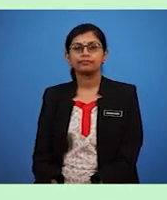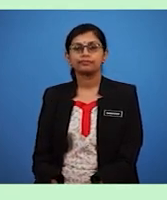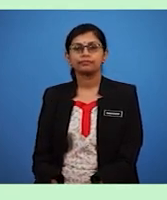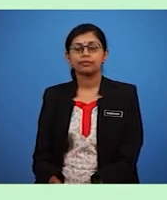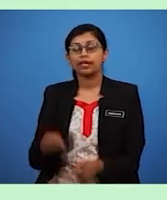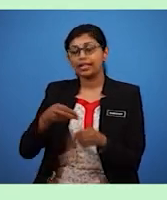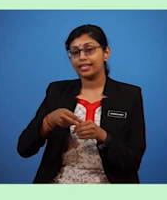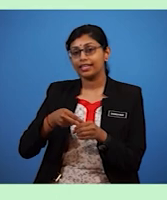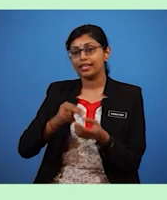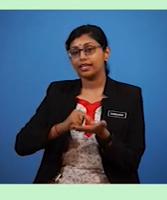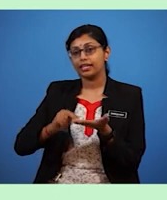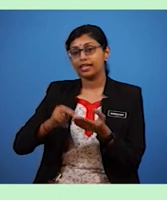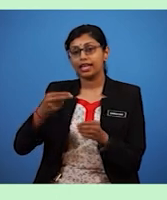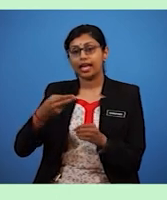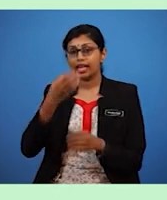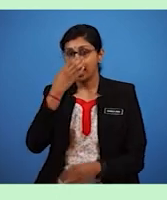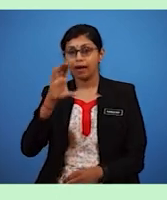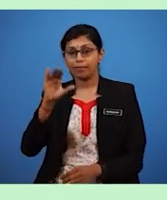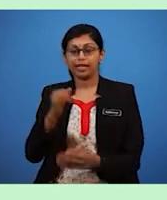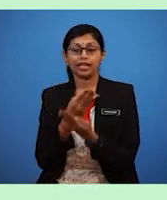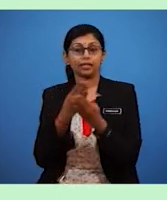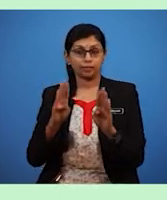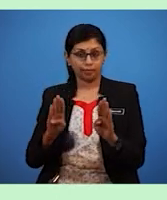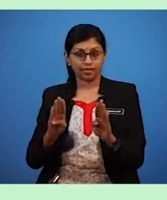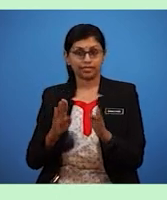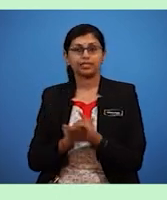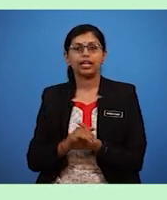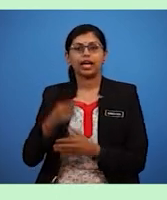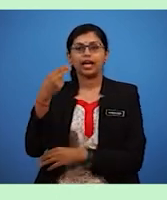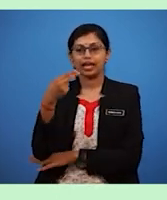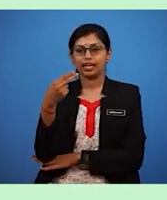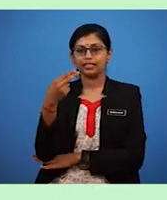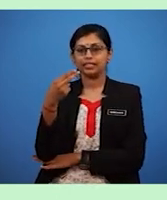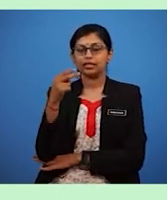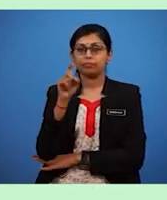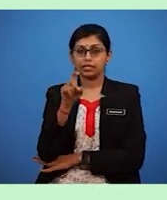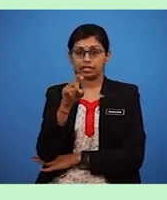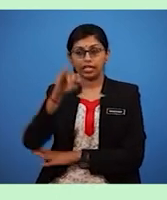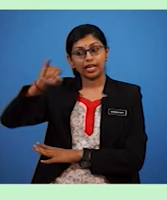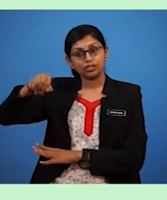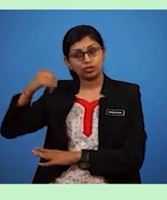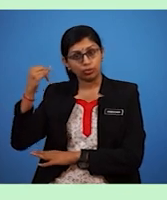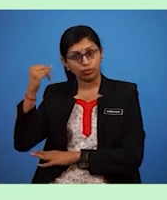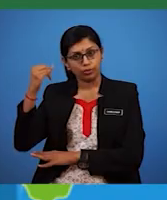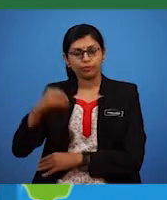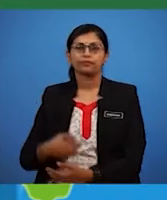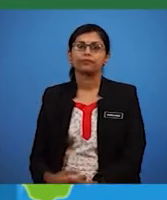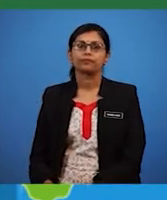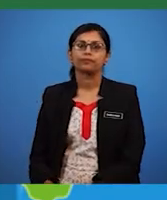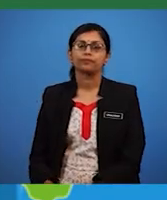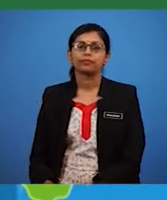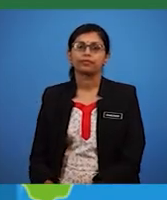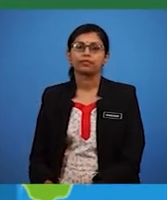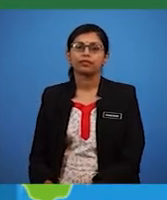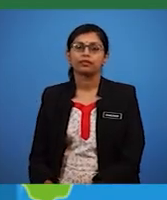yang terbebas iaitu H dalam unit joule.